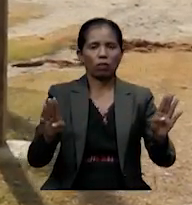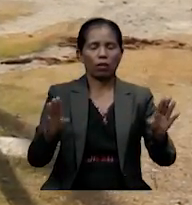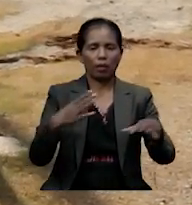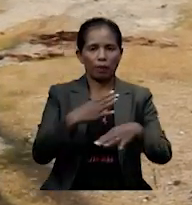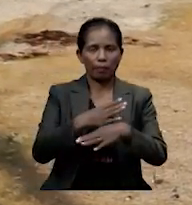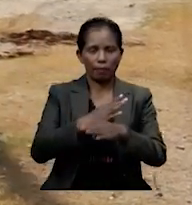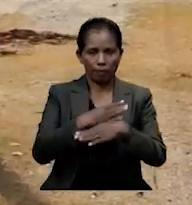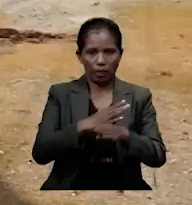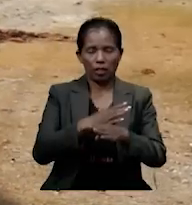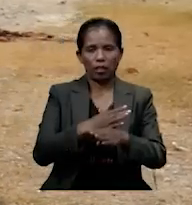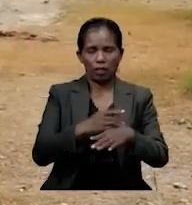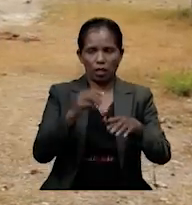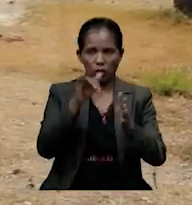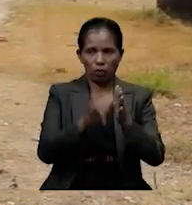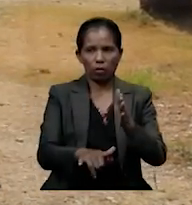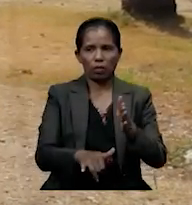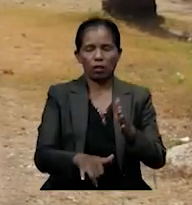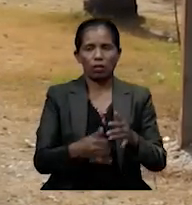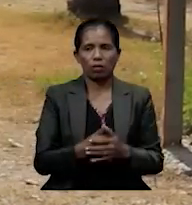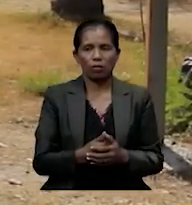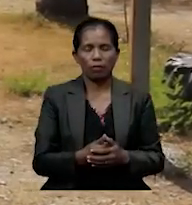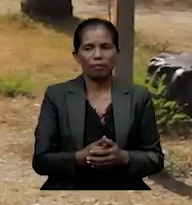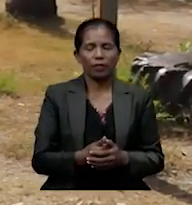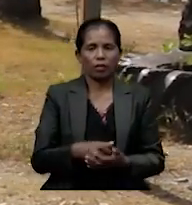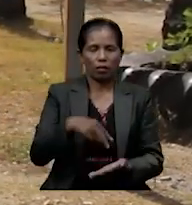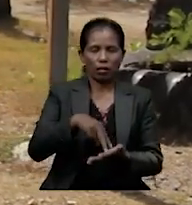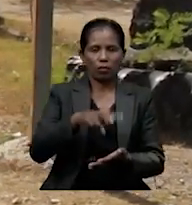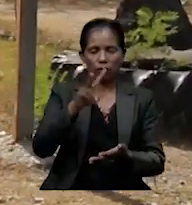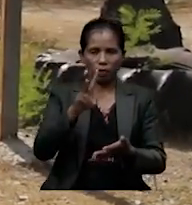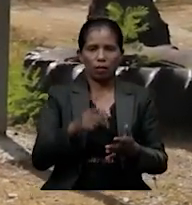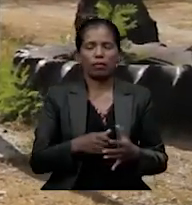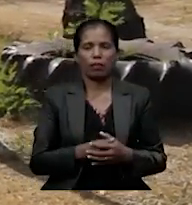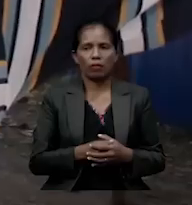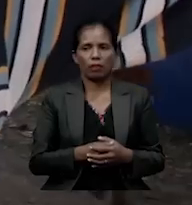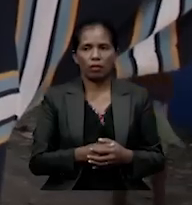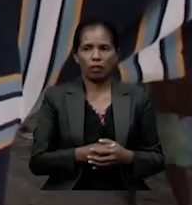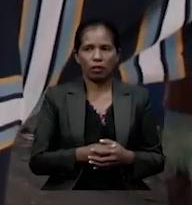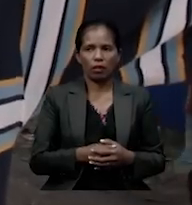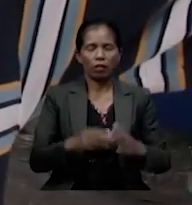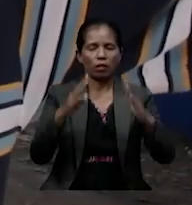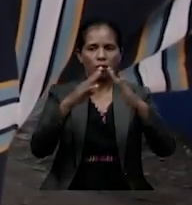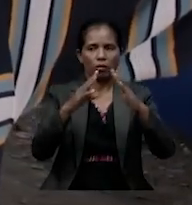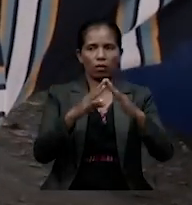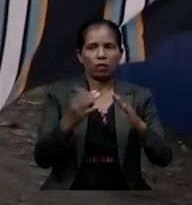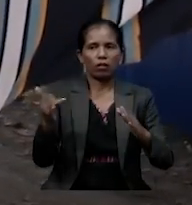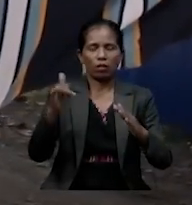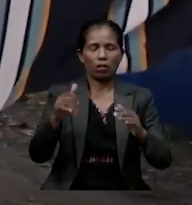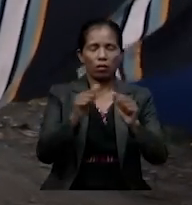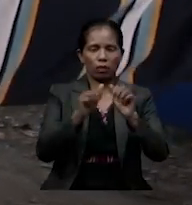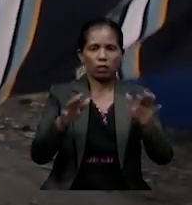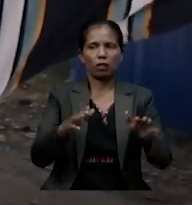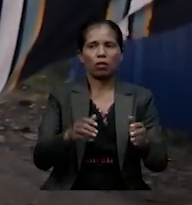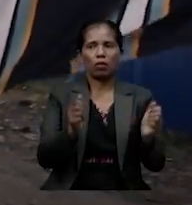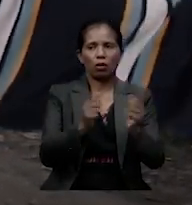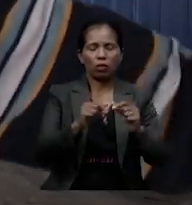aí. Kalau am nak hari ini cai ni dua, oh ya umai tar hantar ni cuan cuan dua ribu belas mai hanya